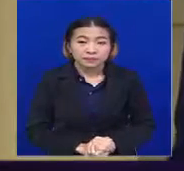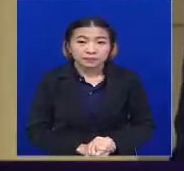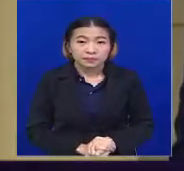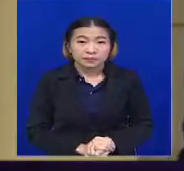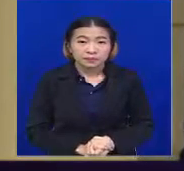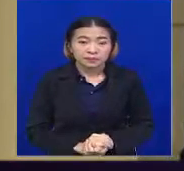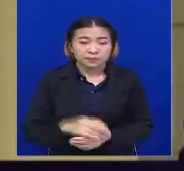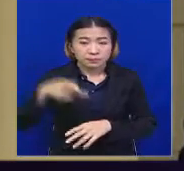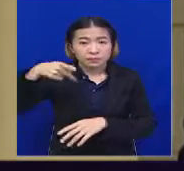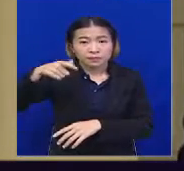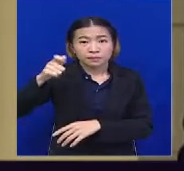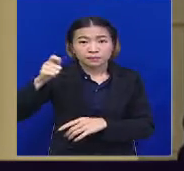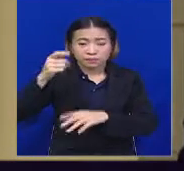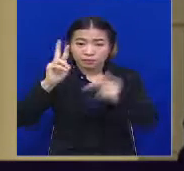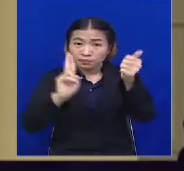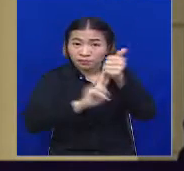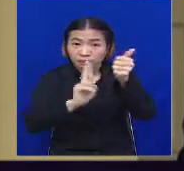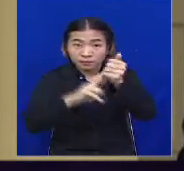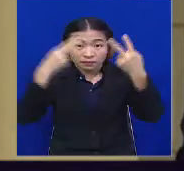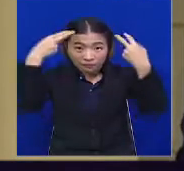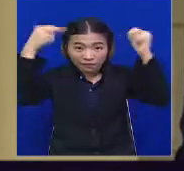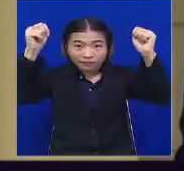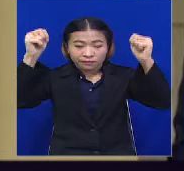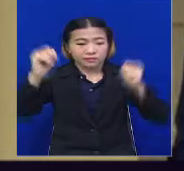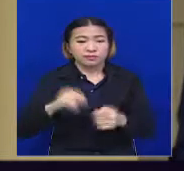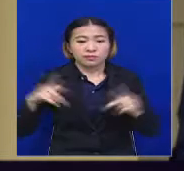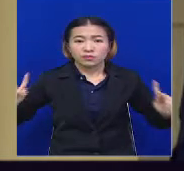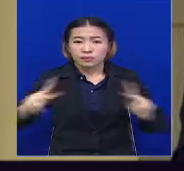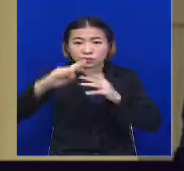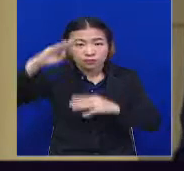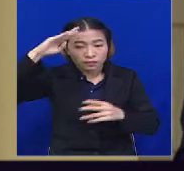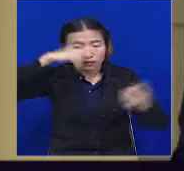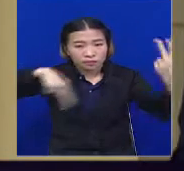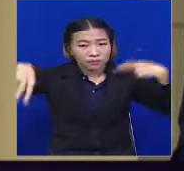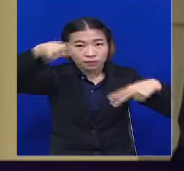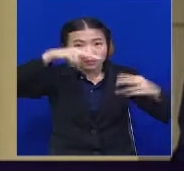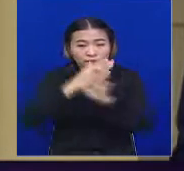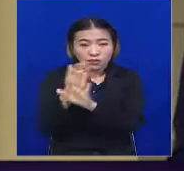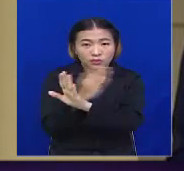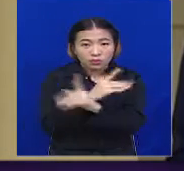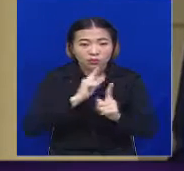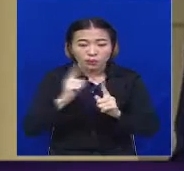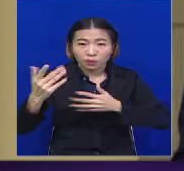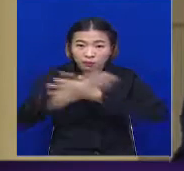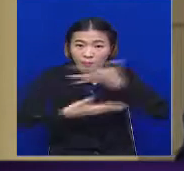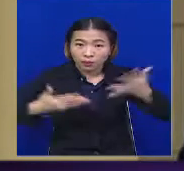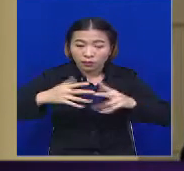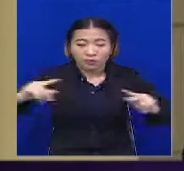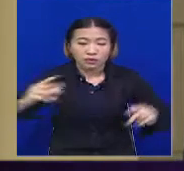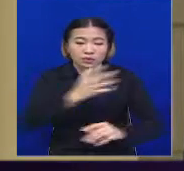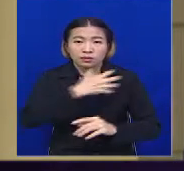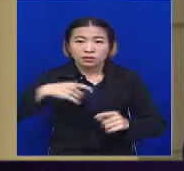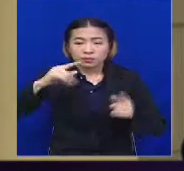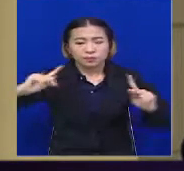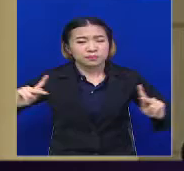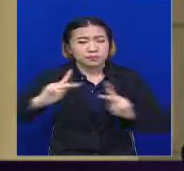พลเอกประวิตรวงษ์สุวรรณรองนายกรัฐมนตรีและรัฐมนตรีว่าการกระทรวงกลาโหมกล่าวก่อนการหารือกับเอกอัครราชทูตยูเครนประจำประเ